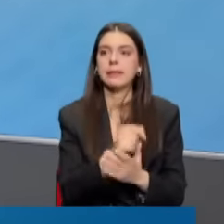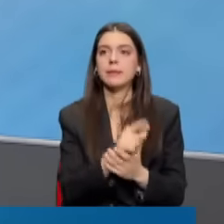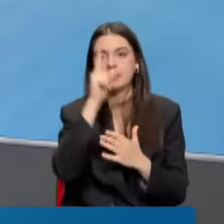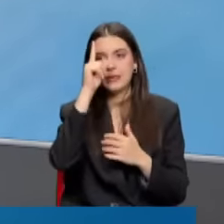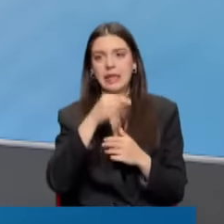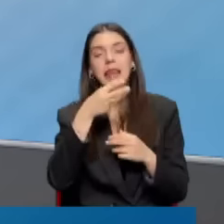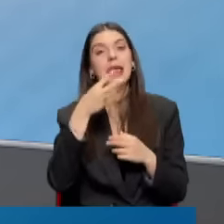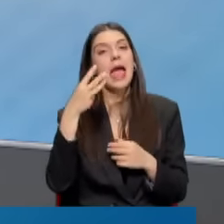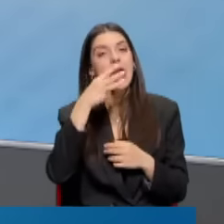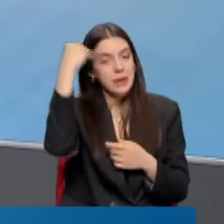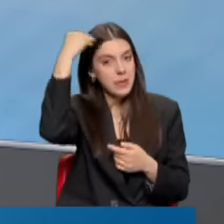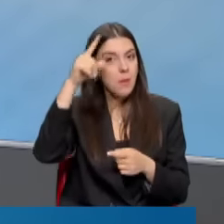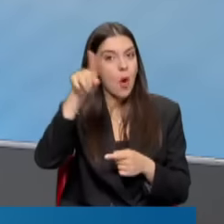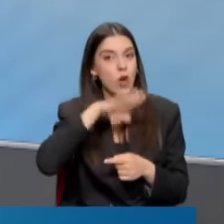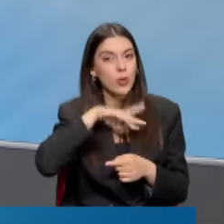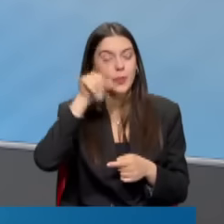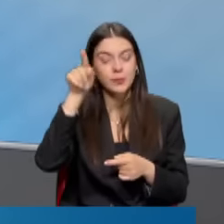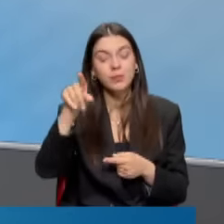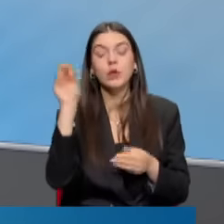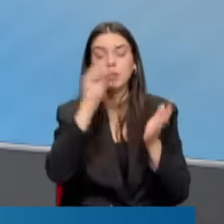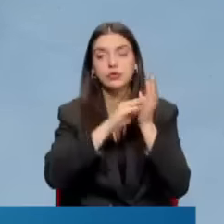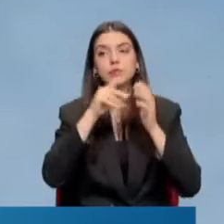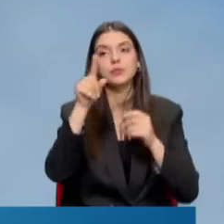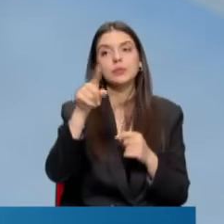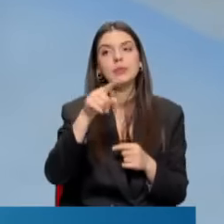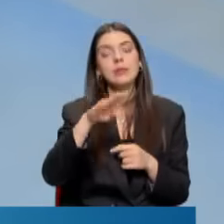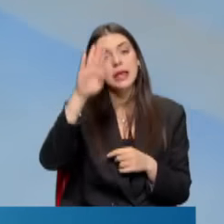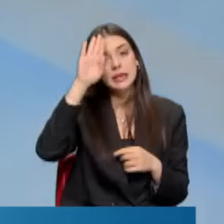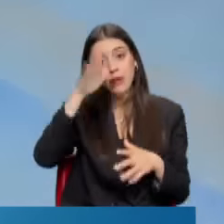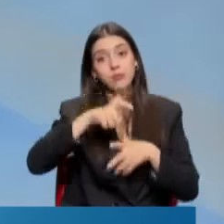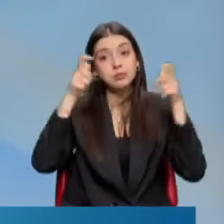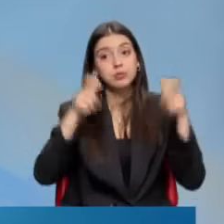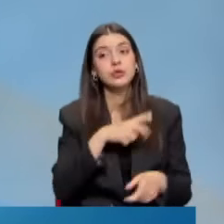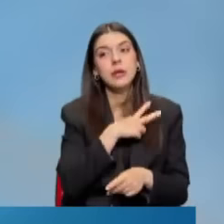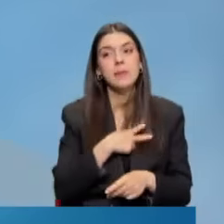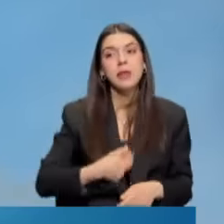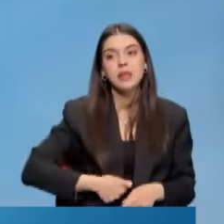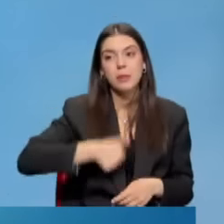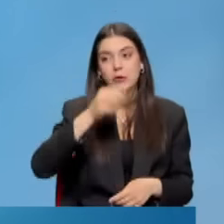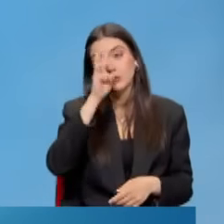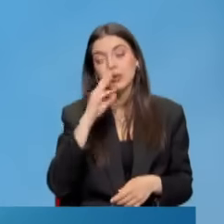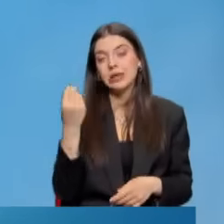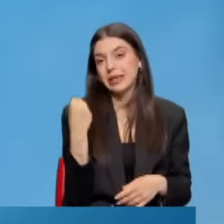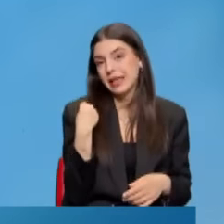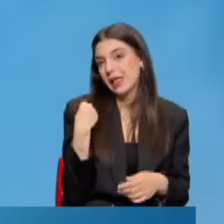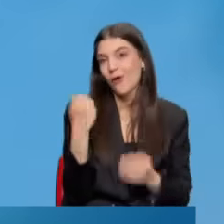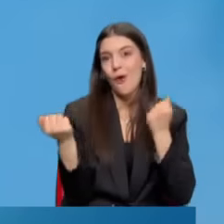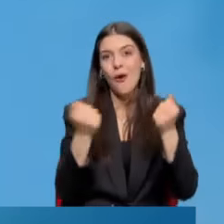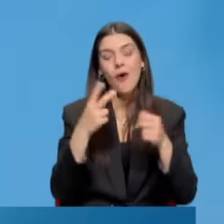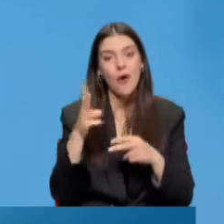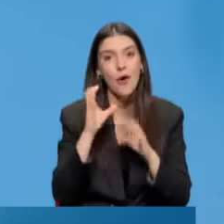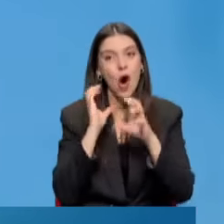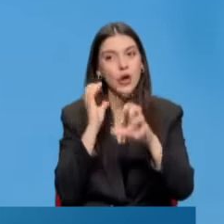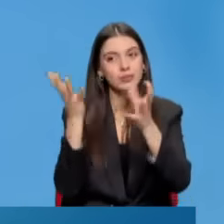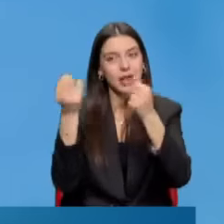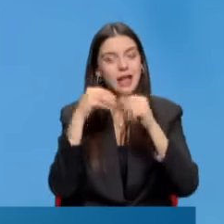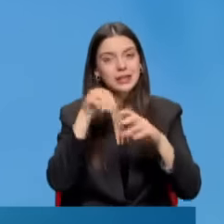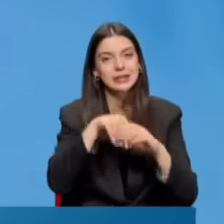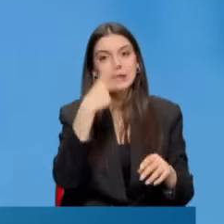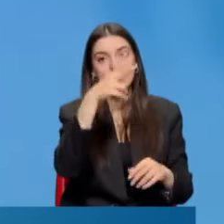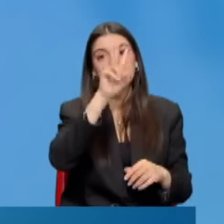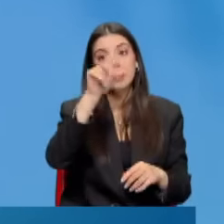sayfaya taşımış İBB başkanı İmamoğlu 300 yeni otobüs alımı için 2021 yılından beri